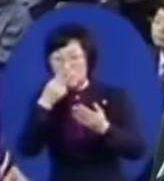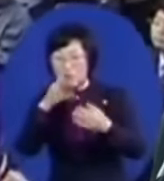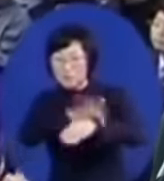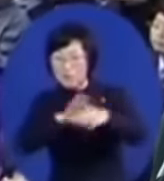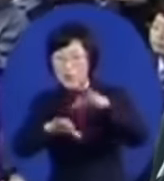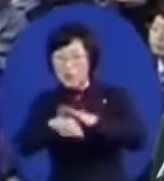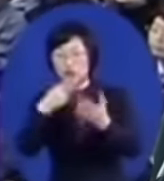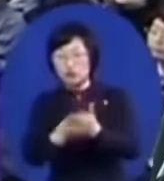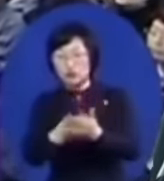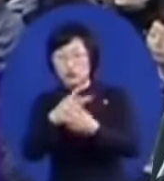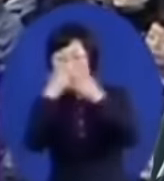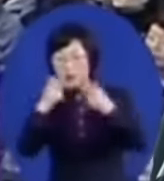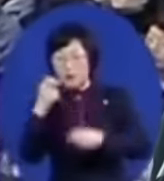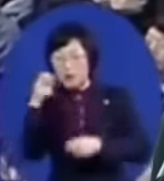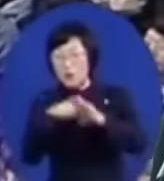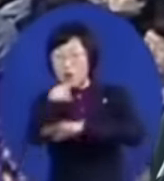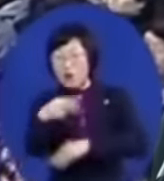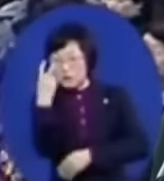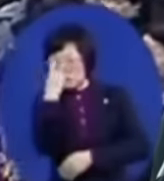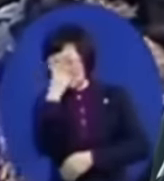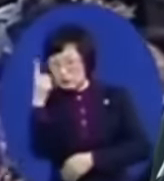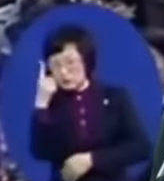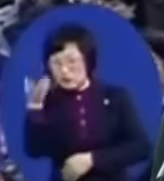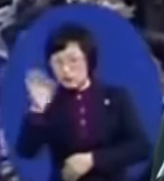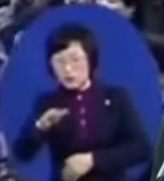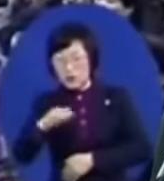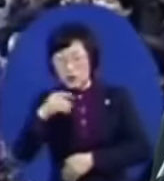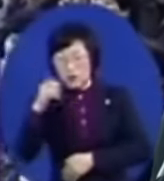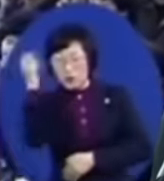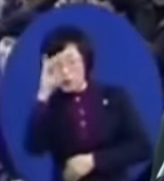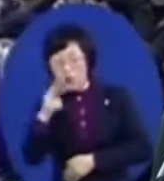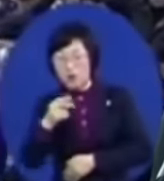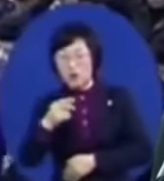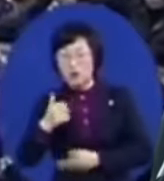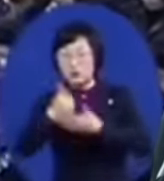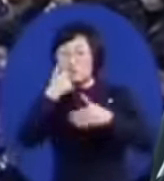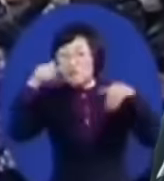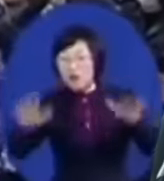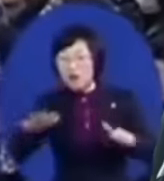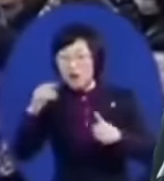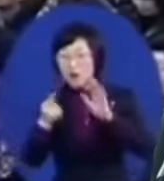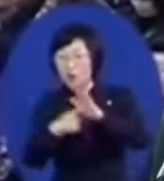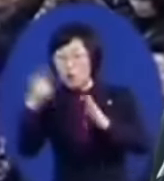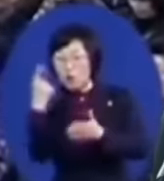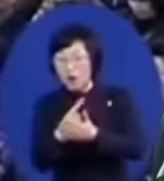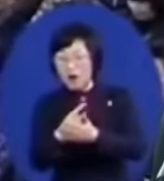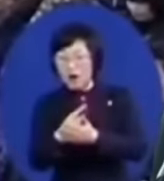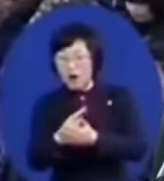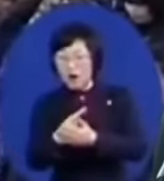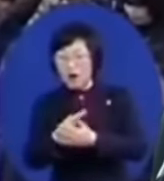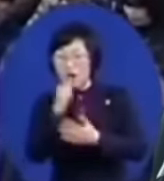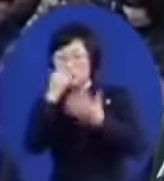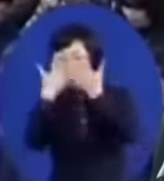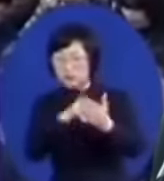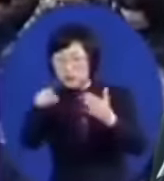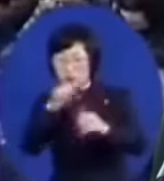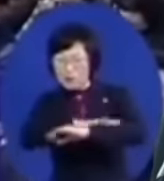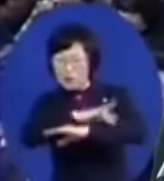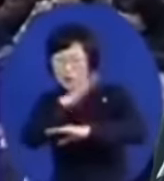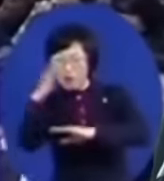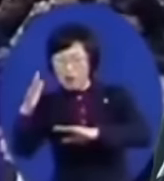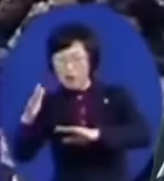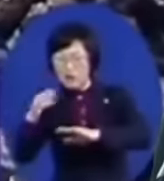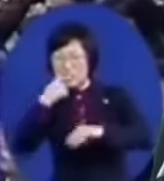문 밖에서 옥을 지키더니 호련히 주의 사자가 나타나며 옥중에 광채가 빛나며 또 베드로의 옆구리를 쳐 깨워